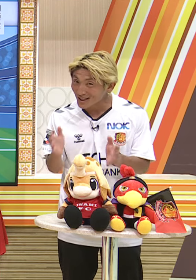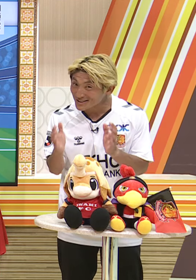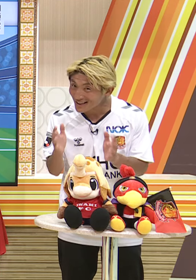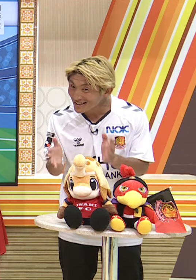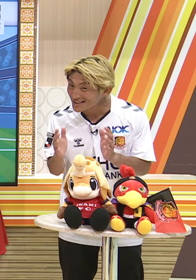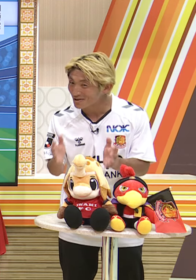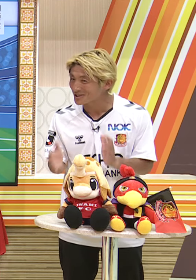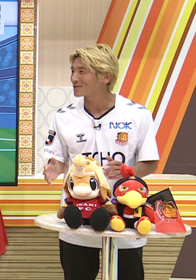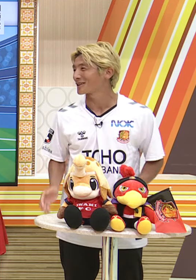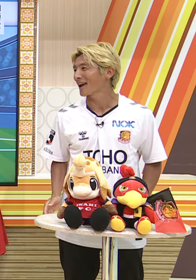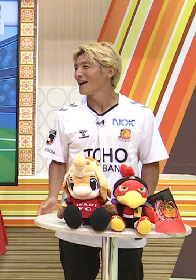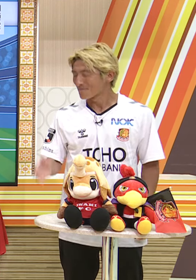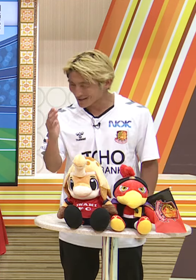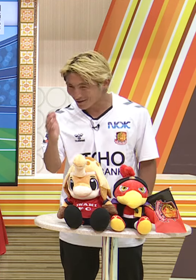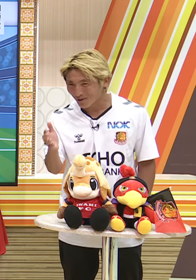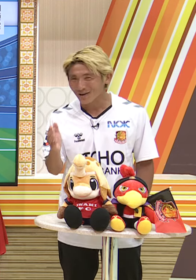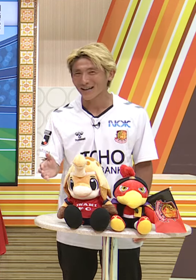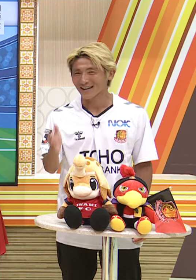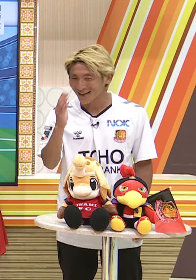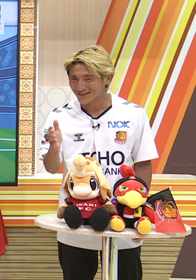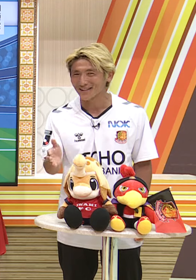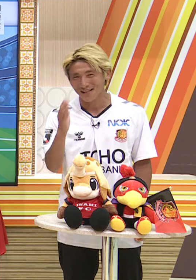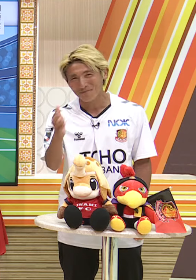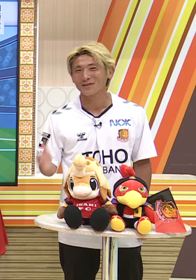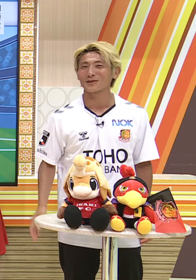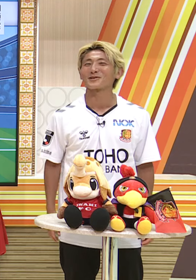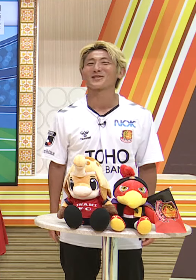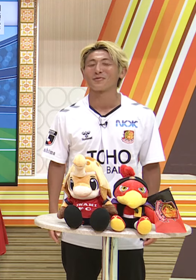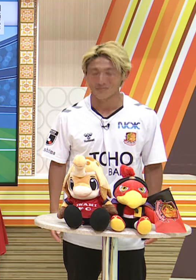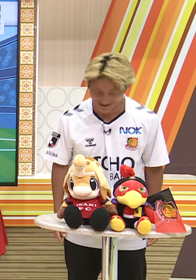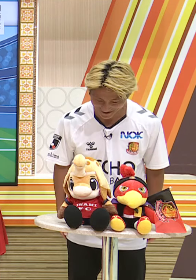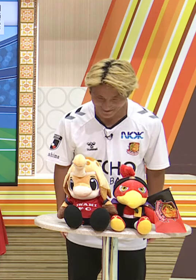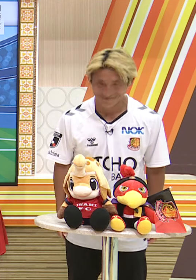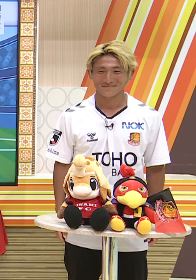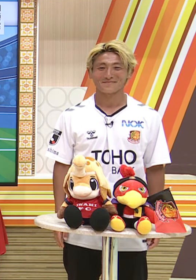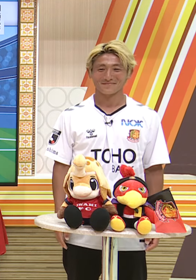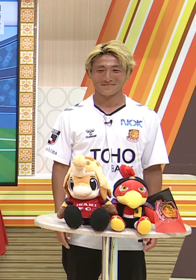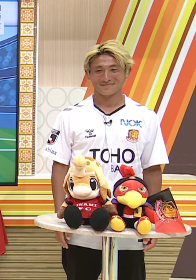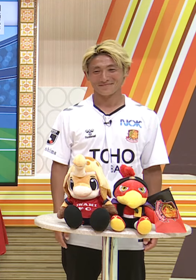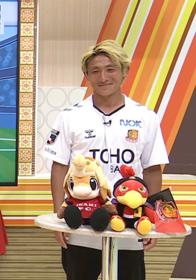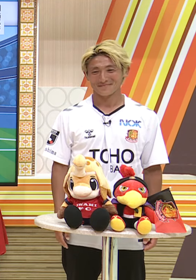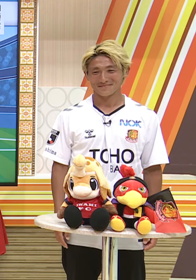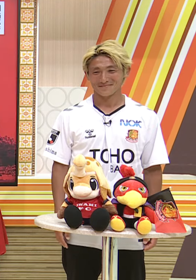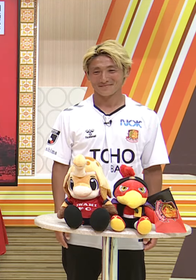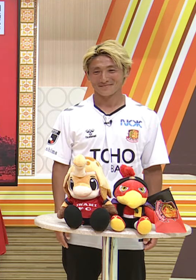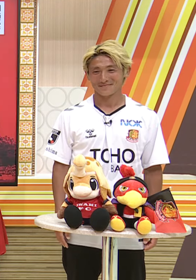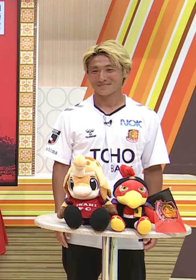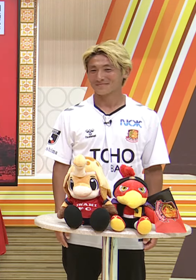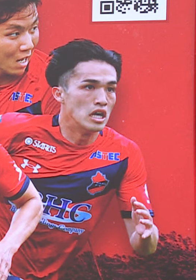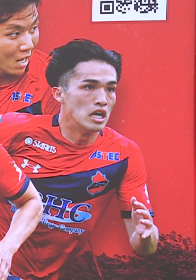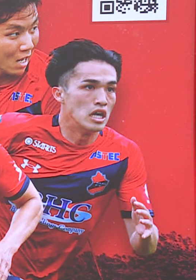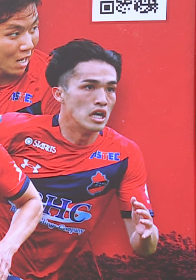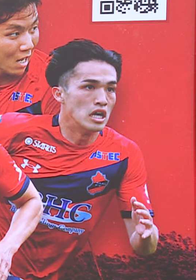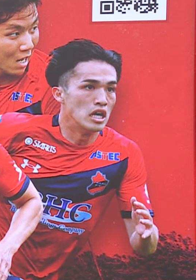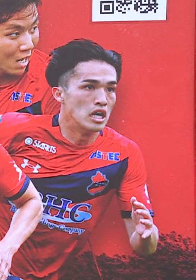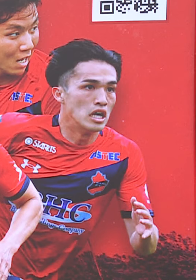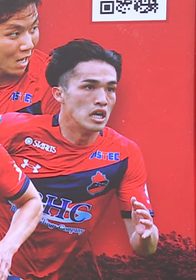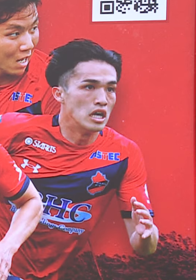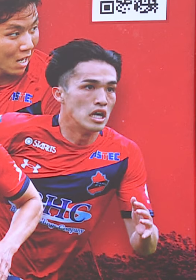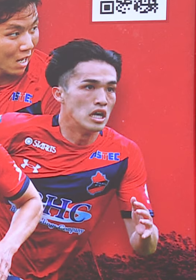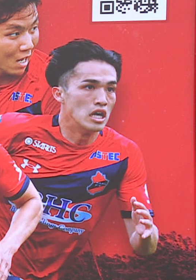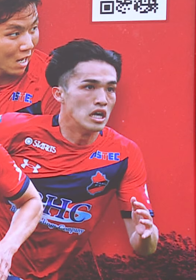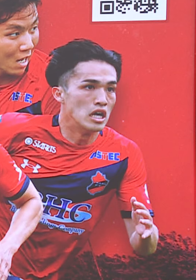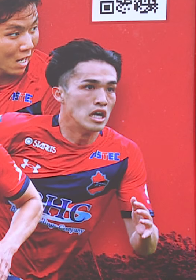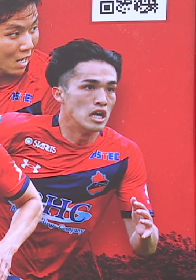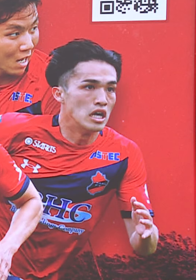そこから3連勝してるんでね、またここから勝って波に乗ってほしいと思います。 はい。そして水曜日夜7時